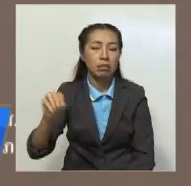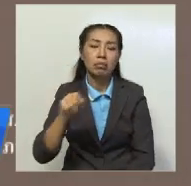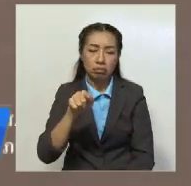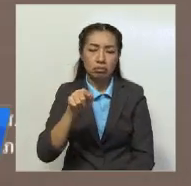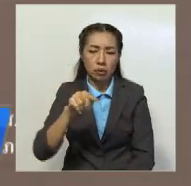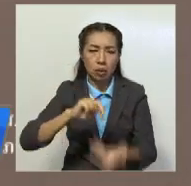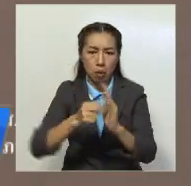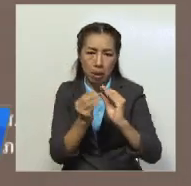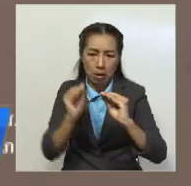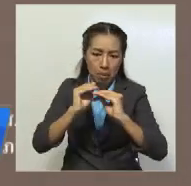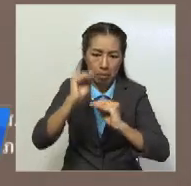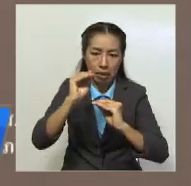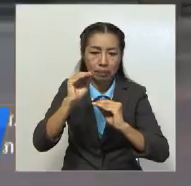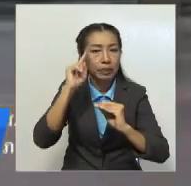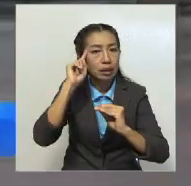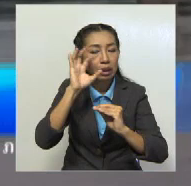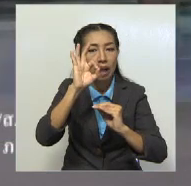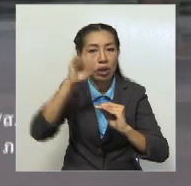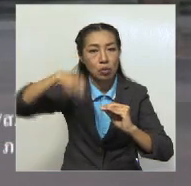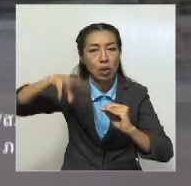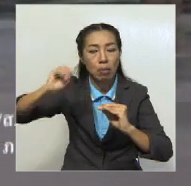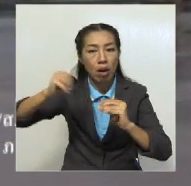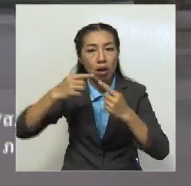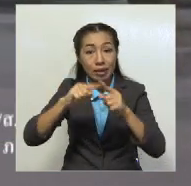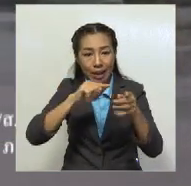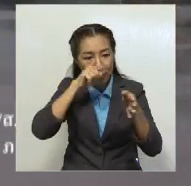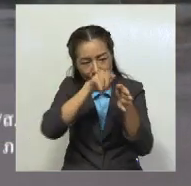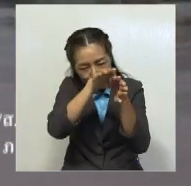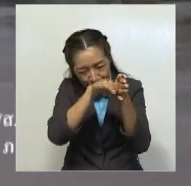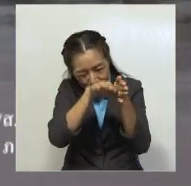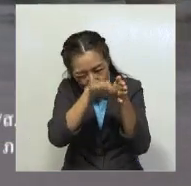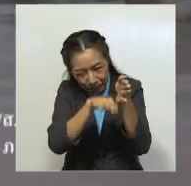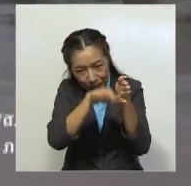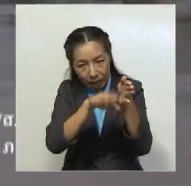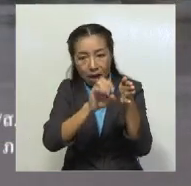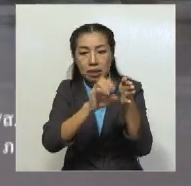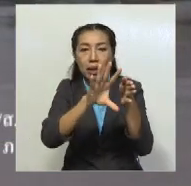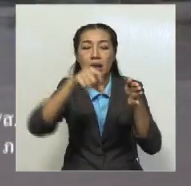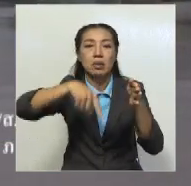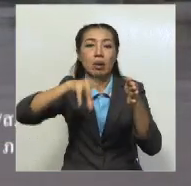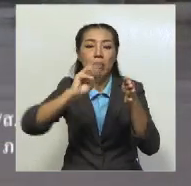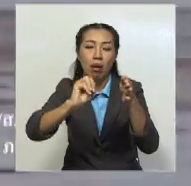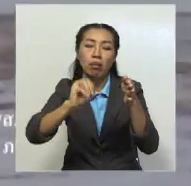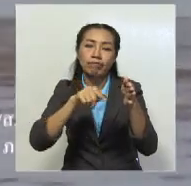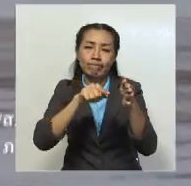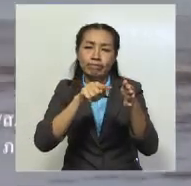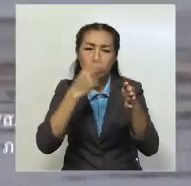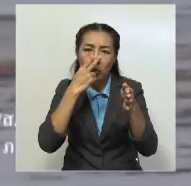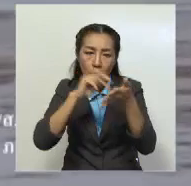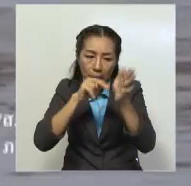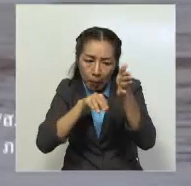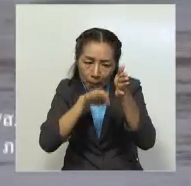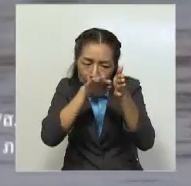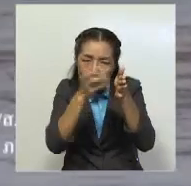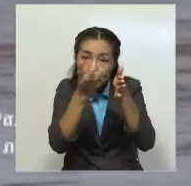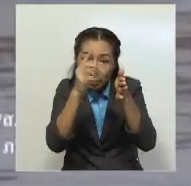ถือว่าเพิ่มขึ้นมา9เซนติเมตรแต่ยังต่ำกว่าตลิ่ง55เซนติเมตรนะคะถือว่าไม่เยอะถ้าเกิด